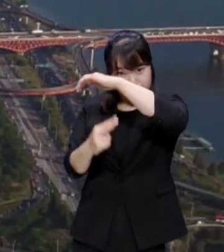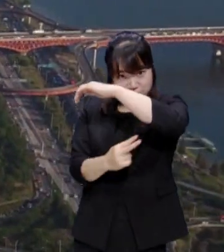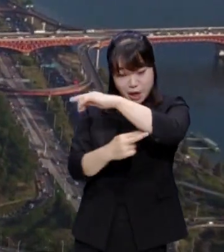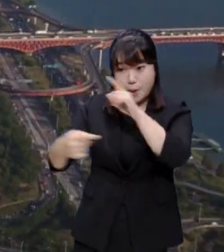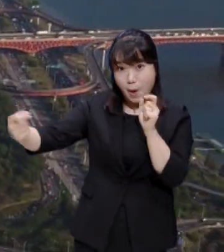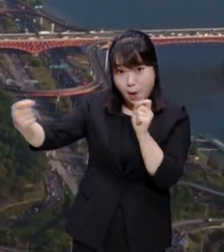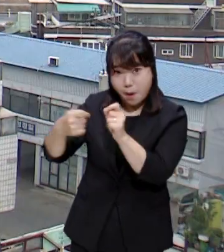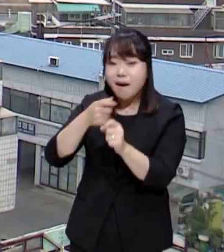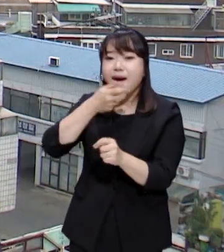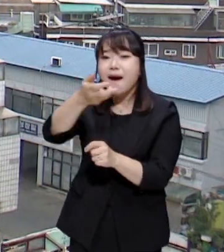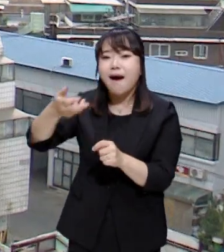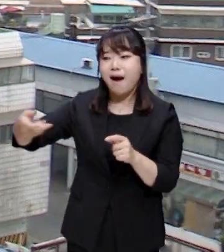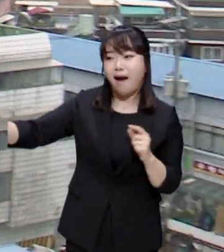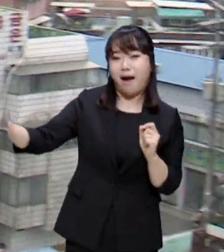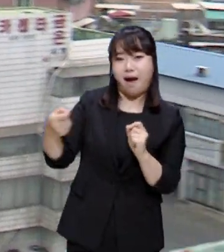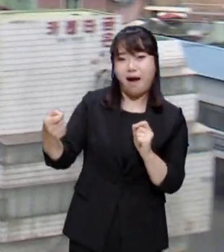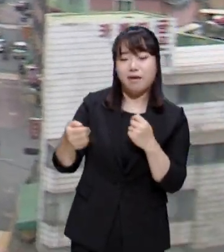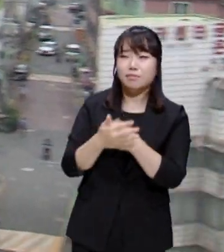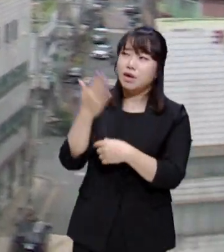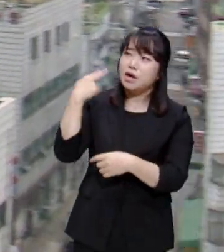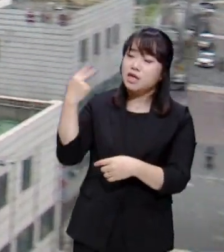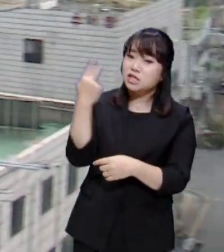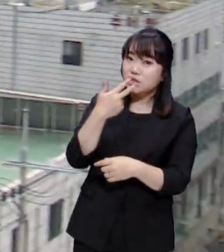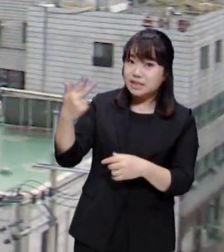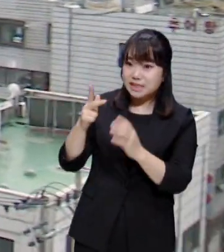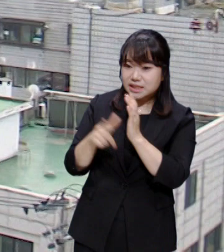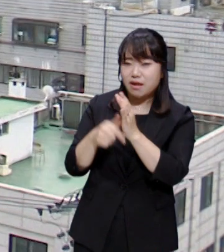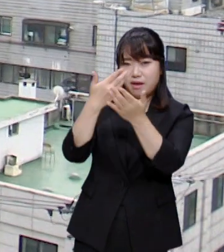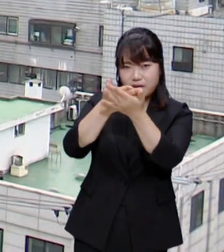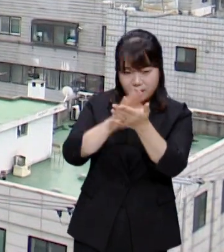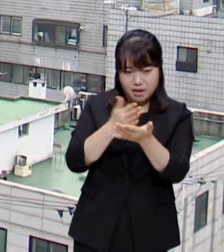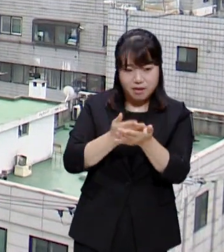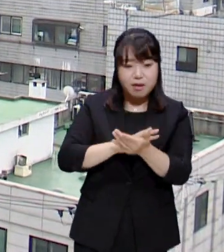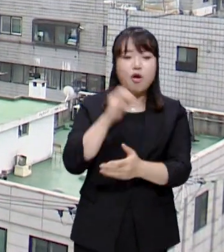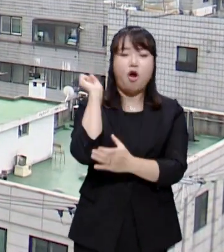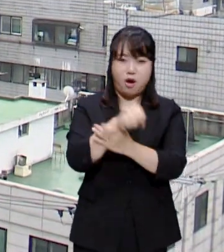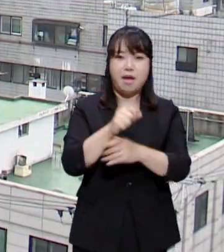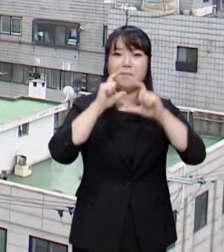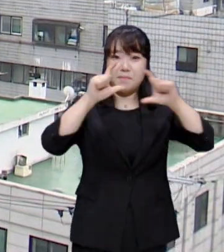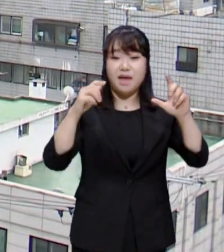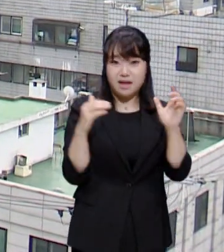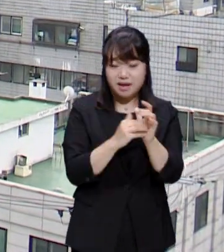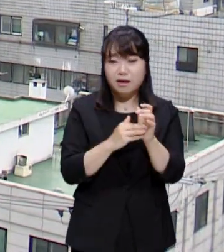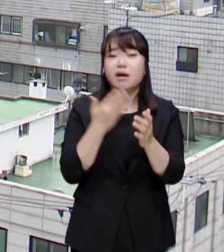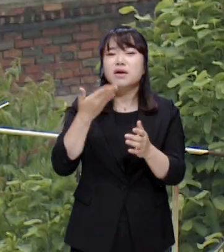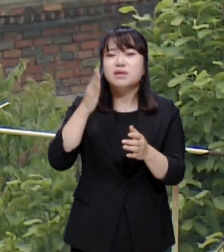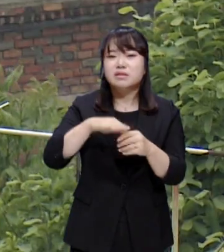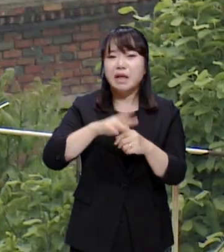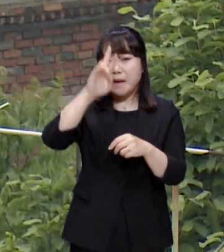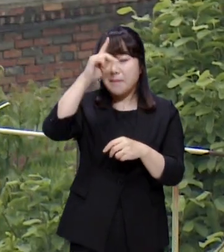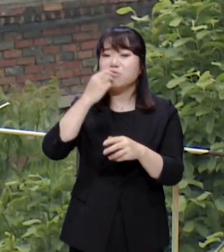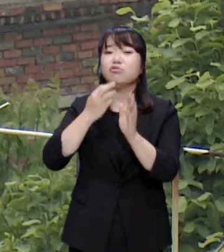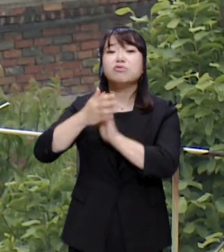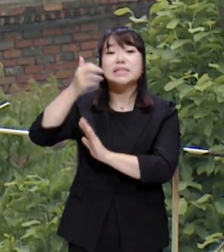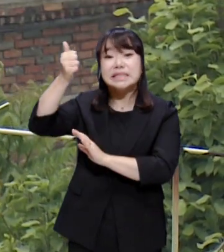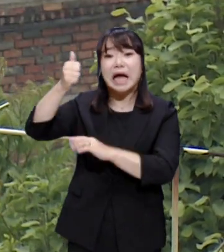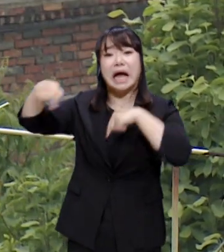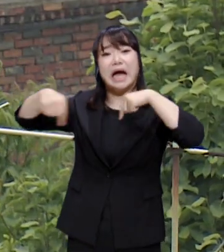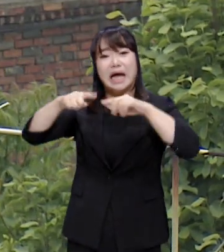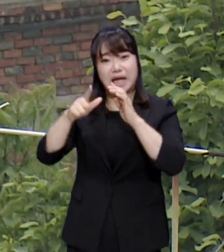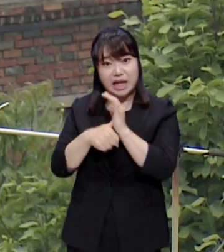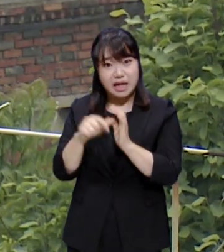위치한 한강 인접지역으로 지난 2007년 정비구역으로 지정됐습니다. 하지만 박원순 전 서울시장